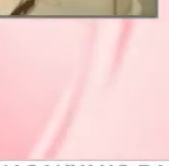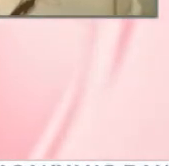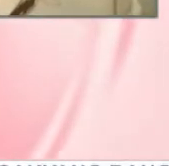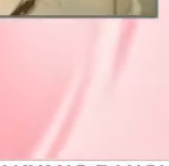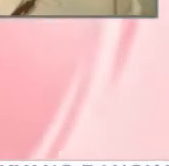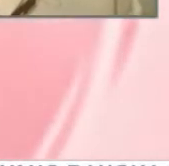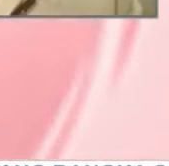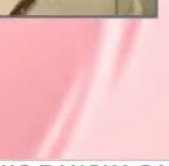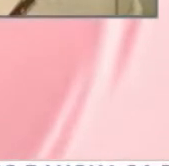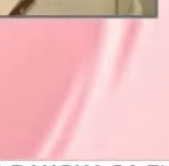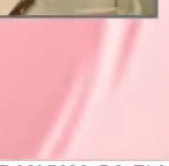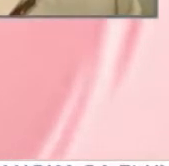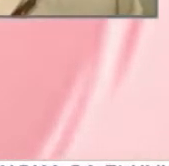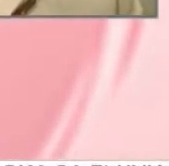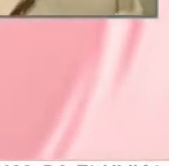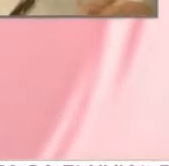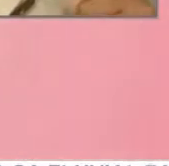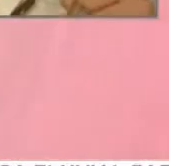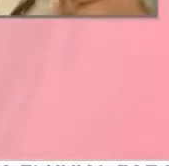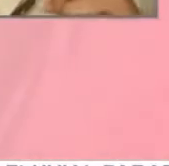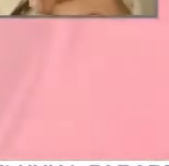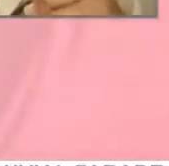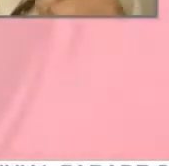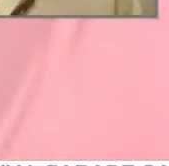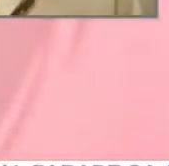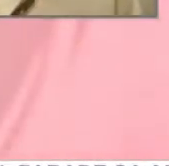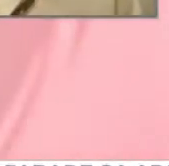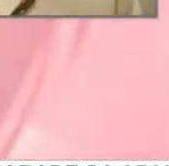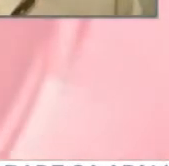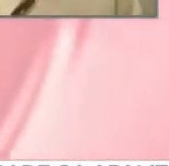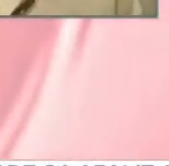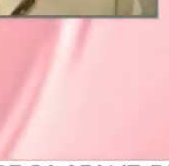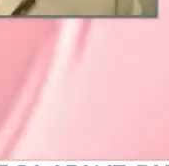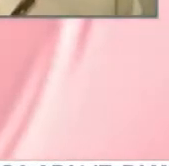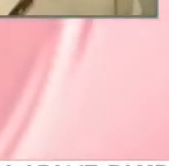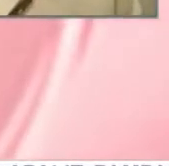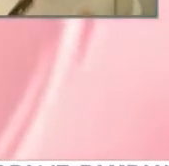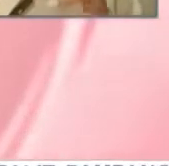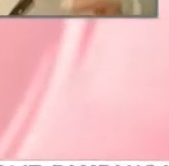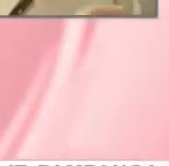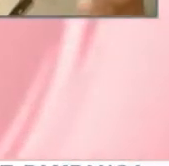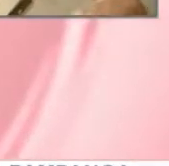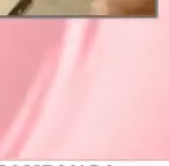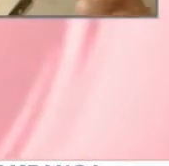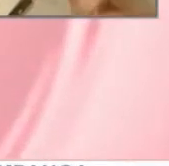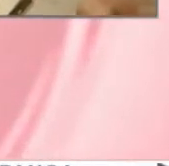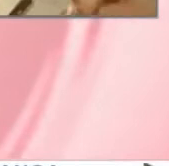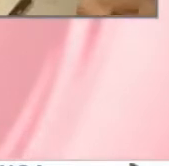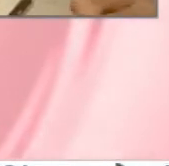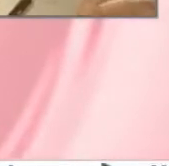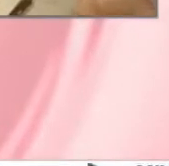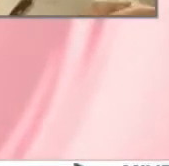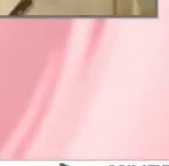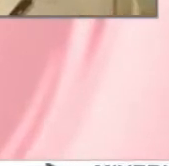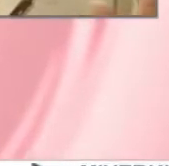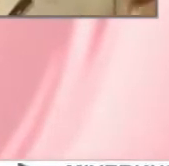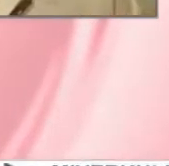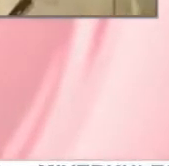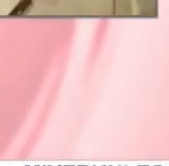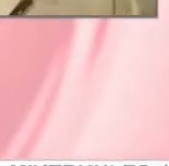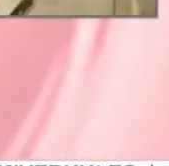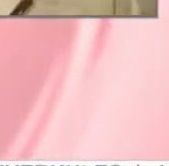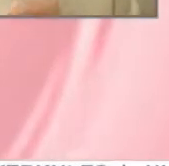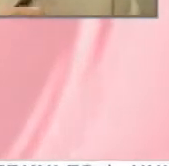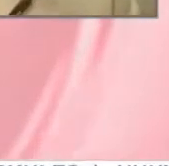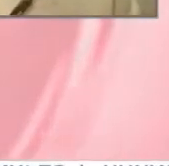no? Sapagkat sila po ang magbibigay ng consent, no? Yun nga po, no, kasi opt-in system tayo,